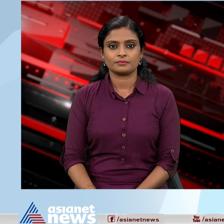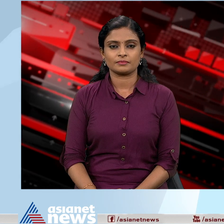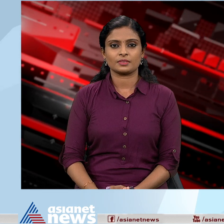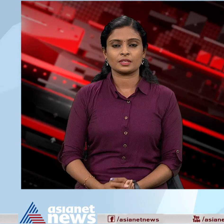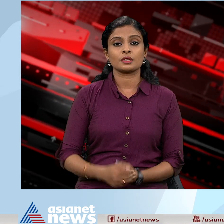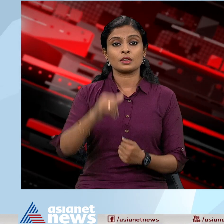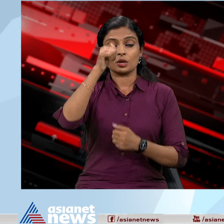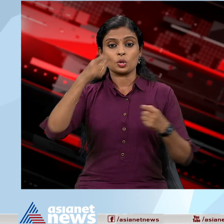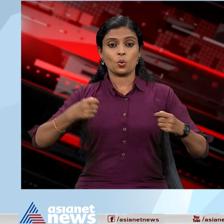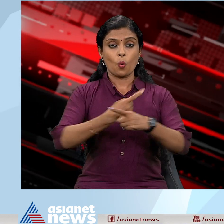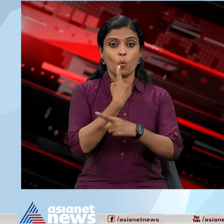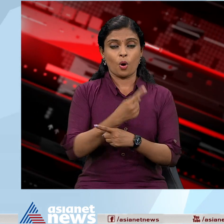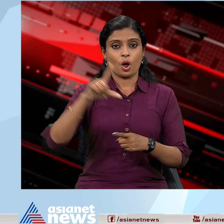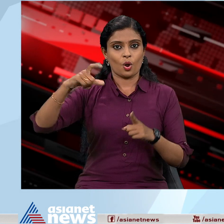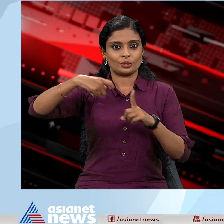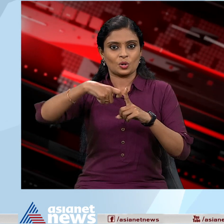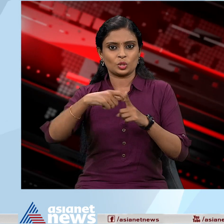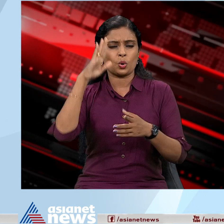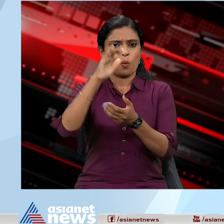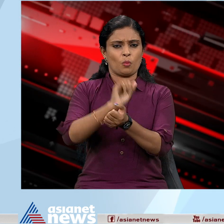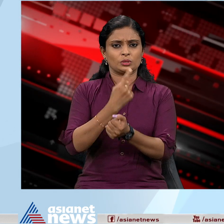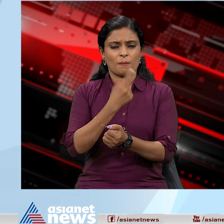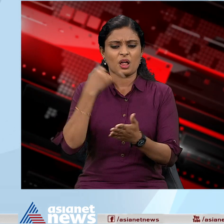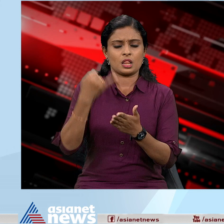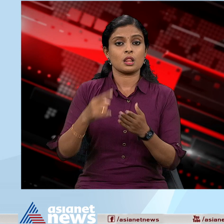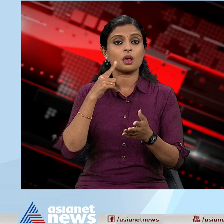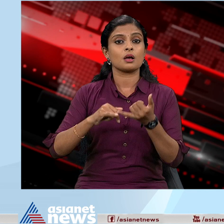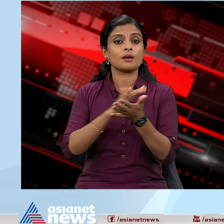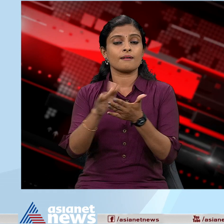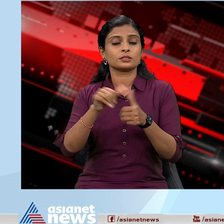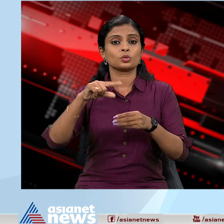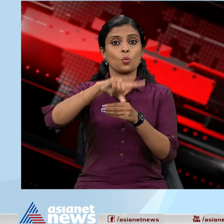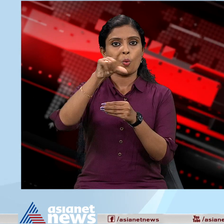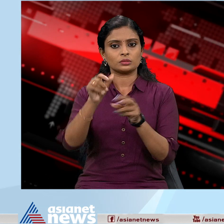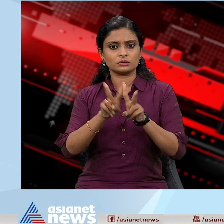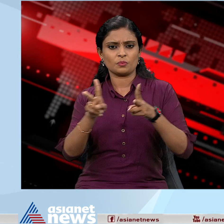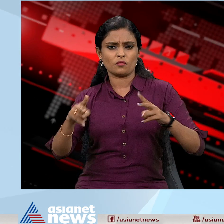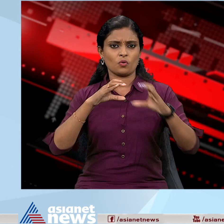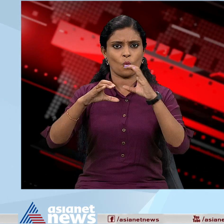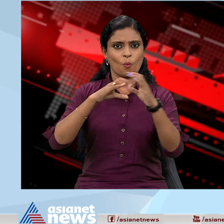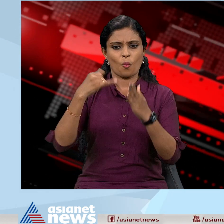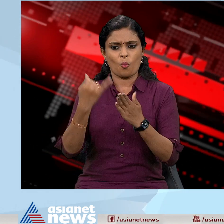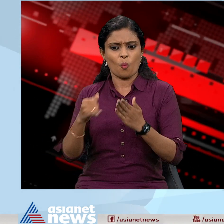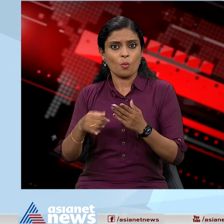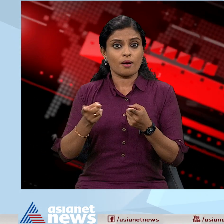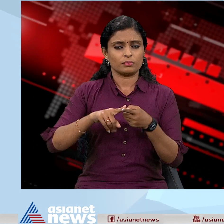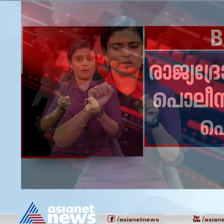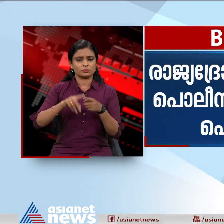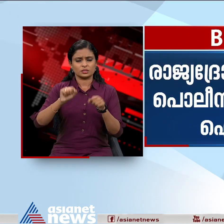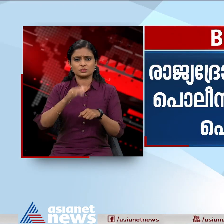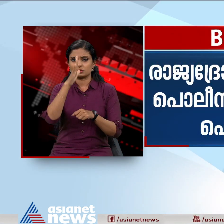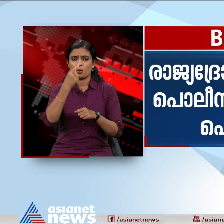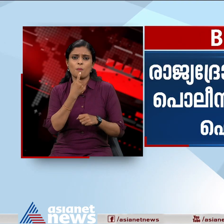രാജ്യദ്രോഹ കേസിൽ ലക്ഷദ്വീപ് പോലീസിന്റെ വാദങ്ങൾ തള്ളി ആയിഷ സുൽത്താന. വാട്സാപ്പ് സന്ദേശങ്ങൾ ഡിലീറ്റ് ചെയ്തുവെന്ന വാദം തെറ്റാണ്. ലാപ്ടോപ്പ് ഗുജറാത്തിലെ